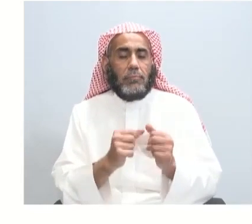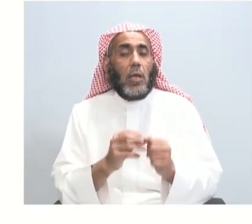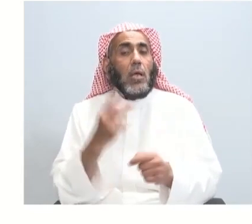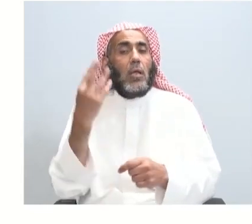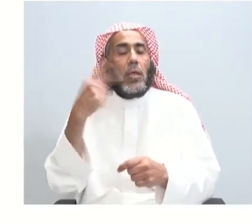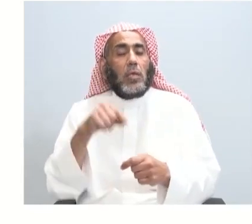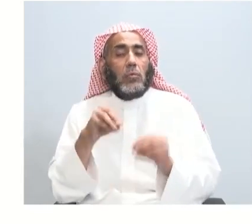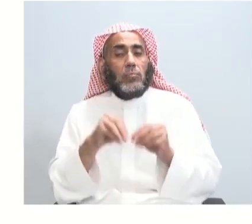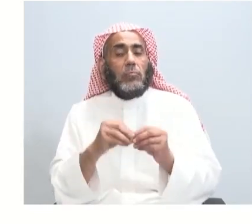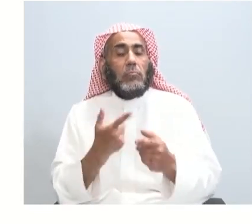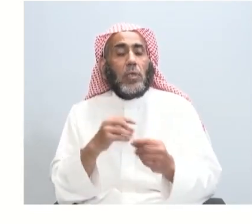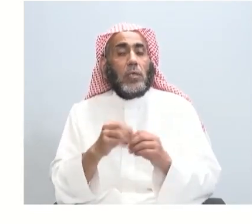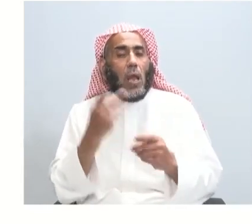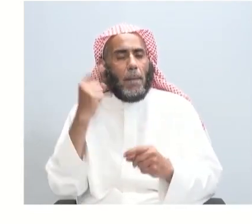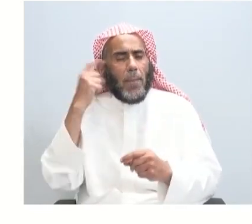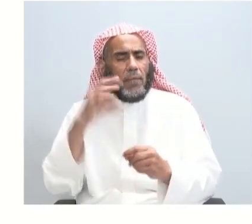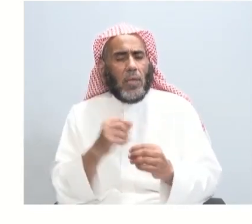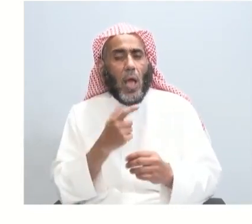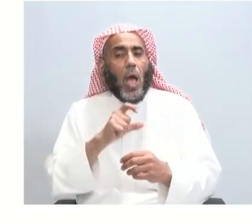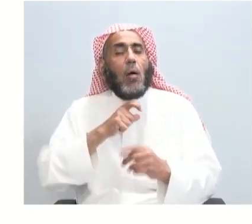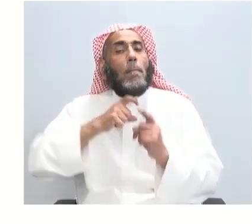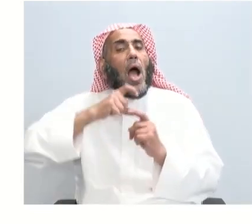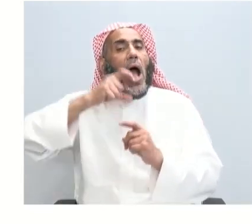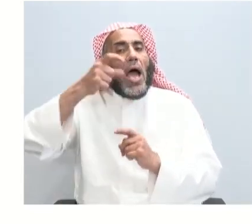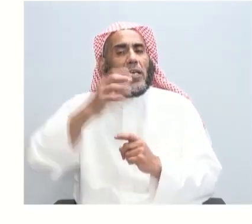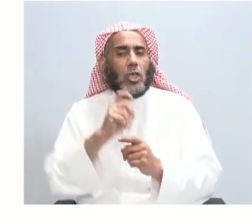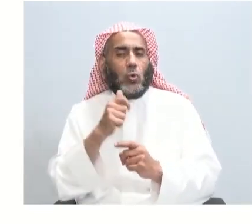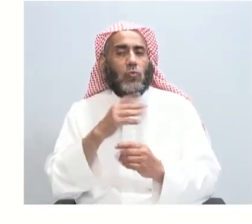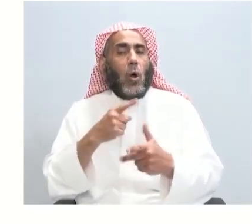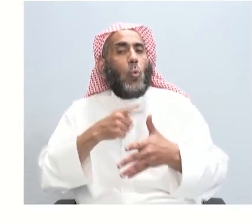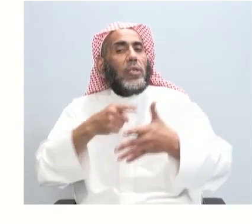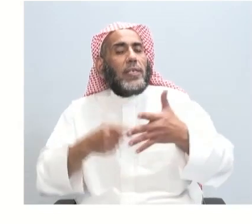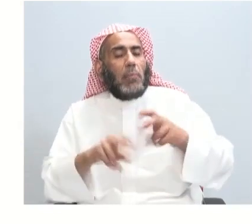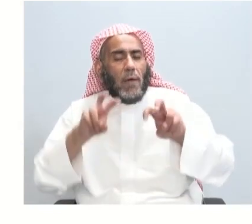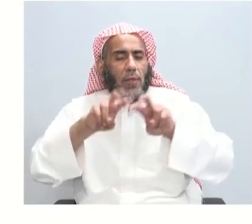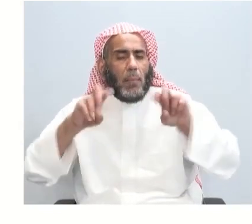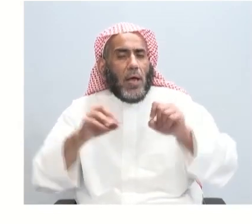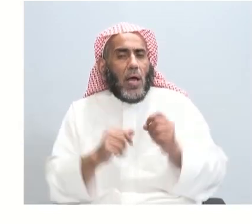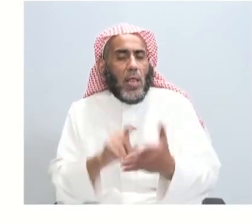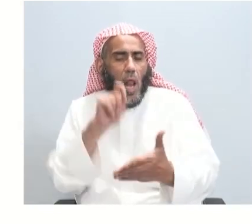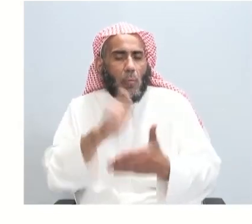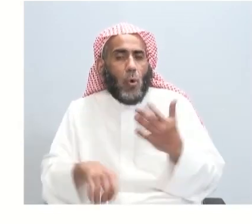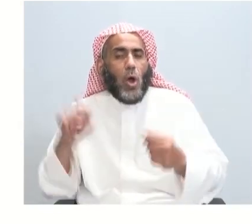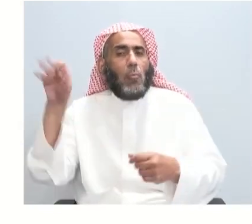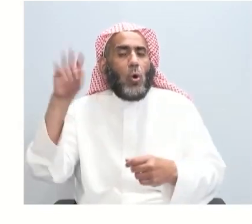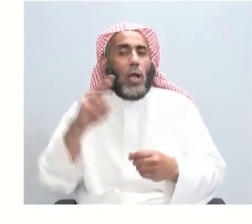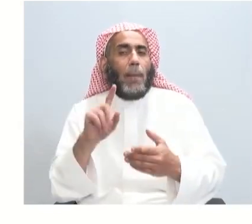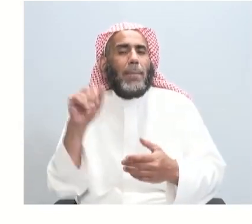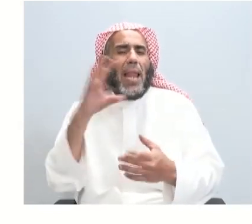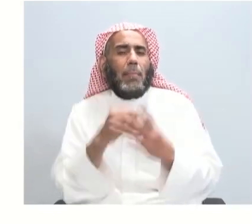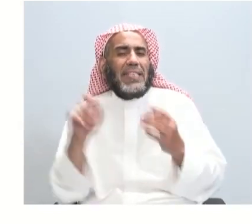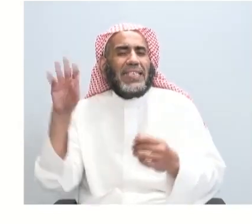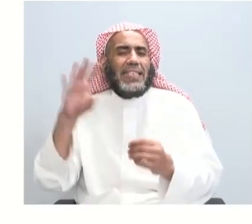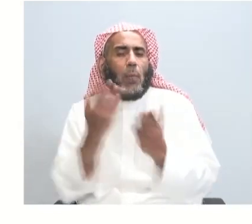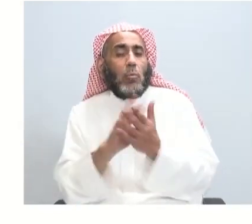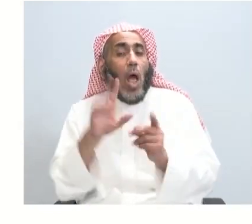ثاني عشر هنا تحتاج إلى معرفة مخارج الحروف وترتيبها في البحث في المحكم لابن سيدة. معجم المحكم